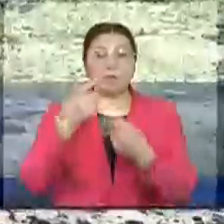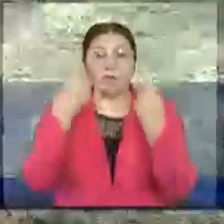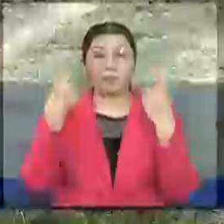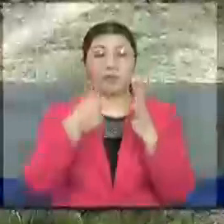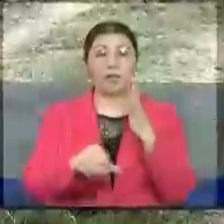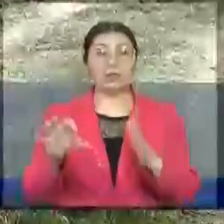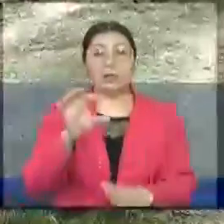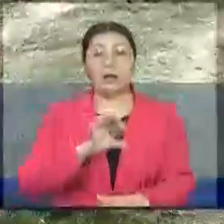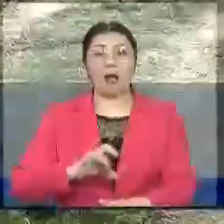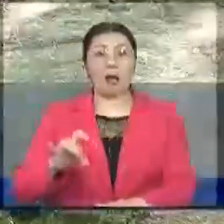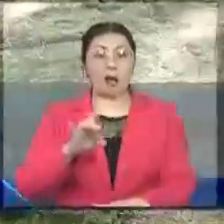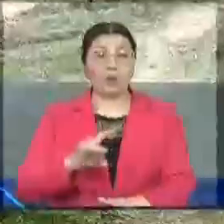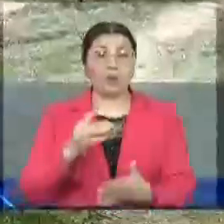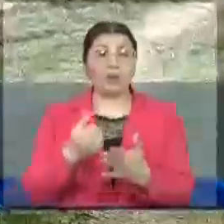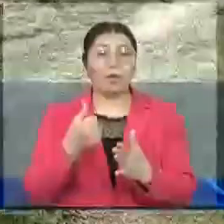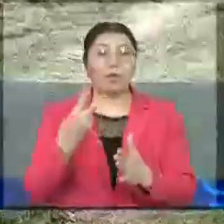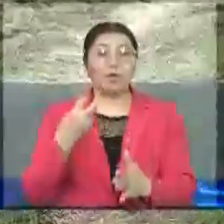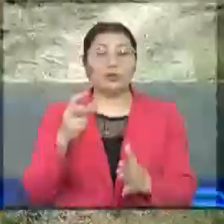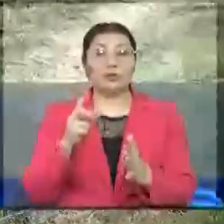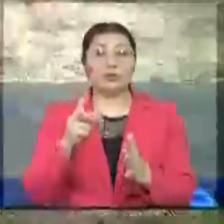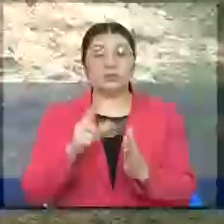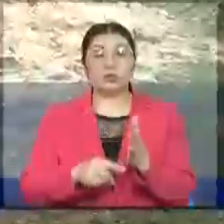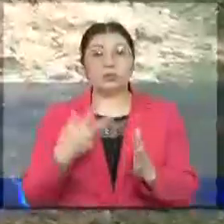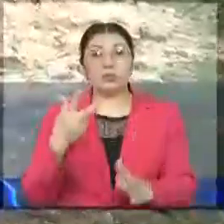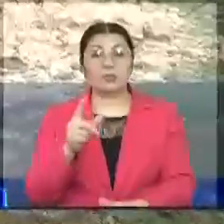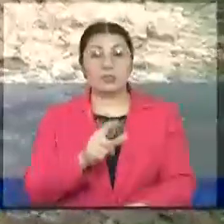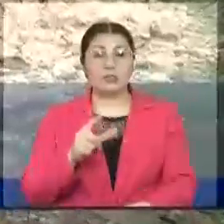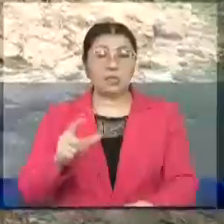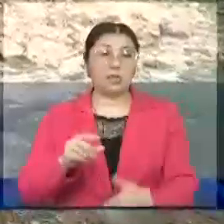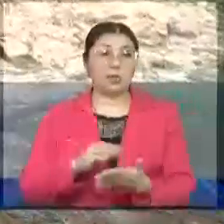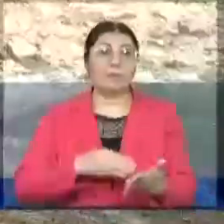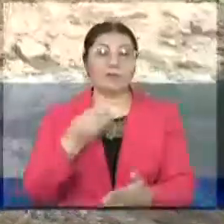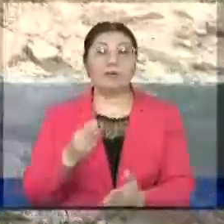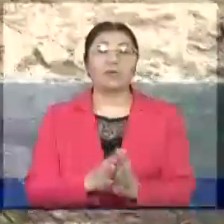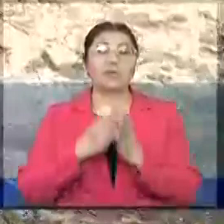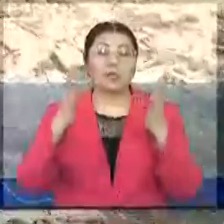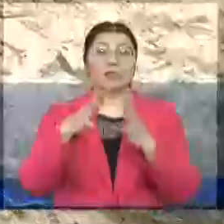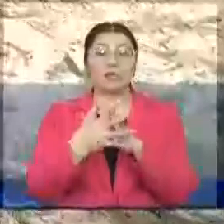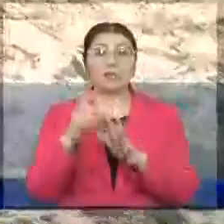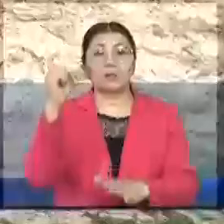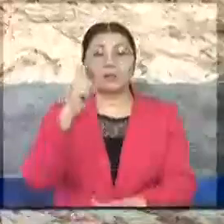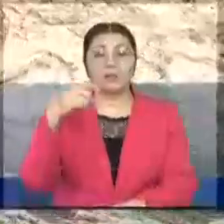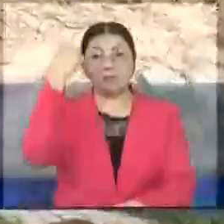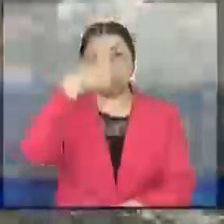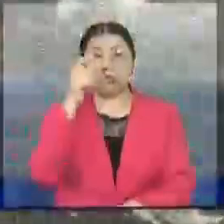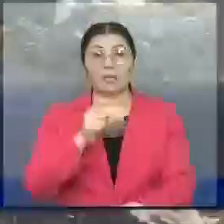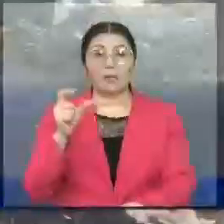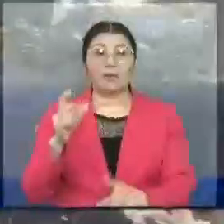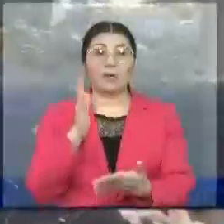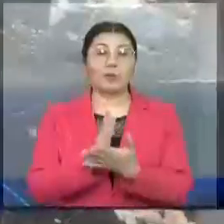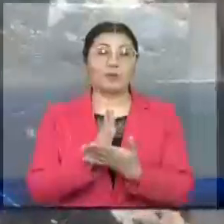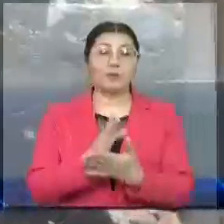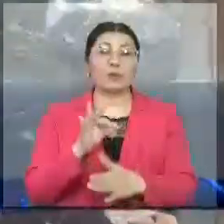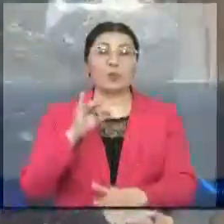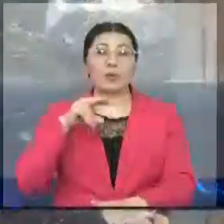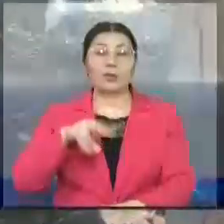бойынша 278 өтініш келіп түскен. Төрт түлік малын түгендеп жүргендердің арасында ірі шаруа қожалықтар мен жеке тұрғындар да бар. Әсіресе шығынға ұшыраған